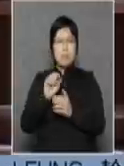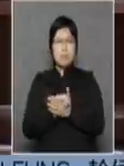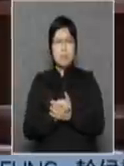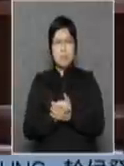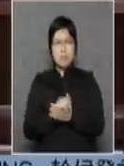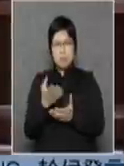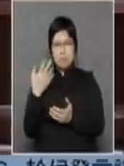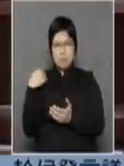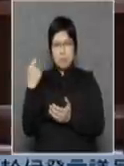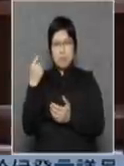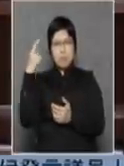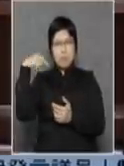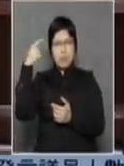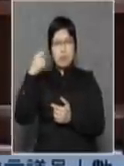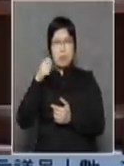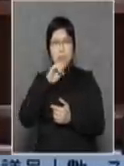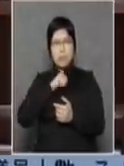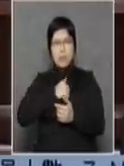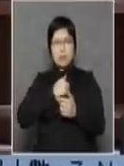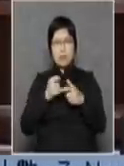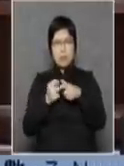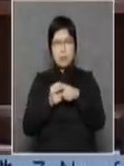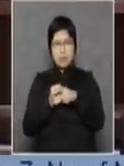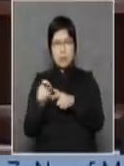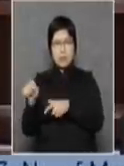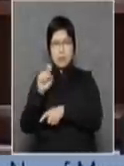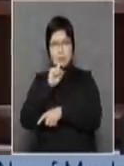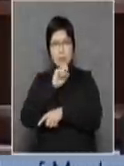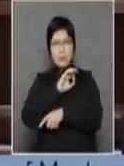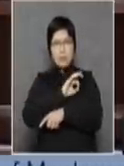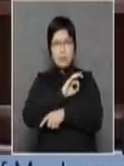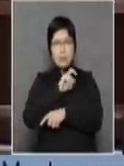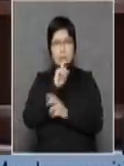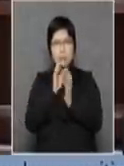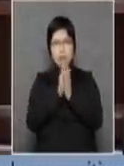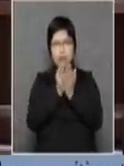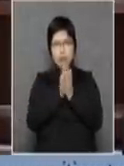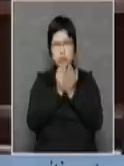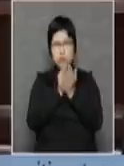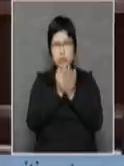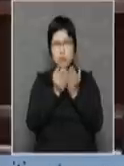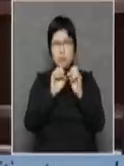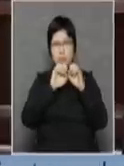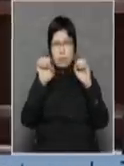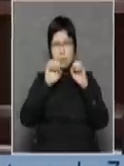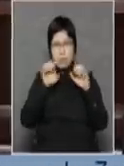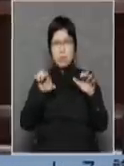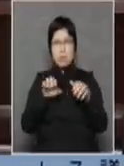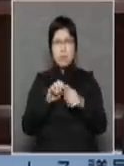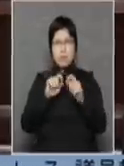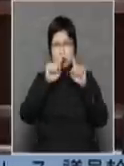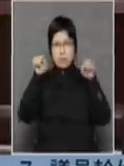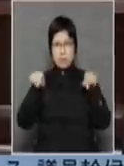最近呢美国顾问公司有个机构呢就有本杂志发表了个报告，这